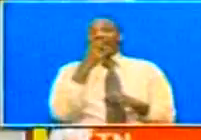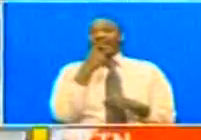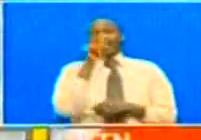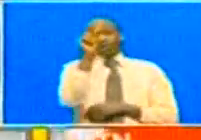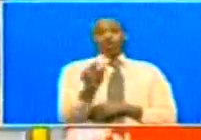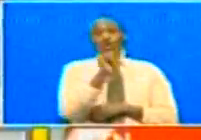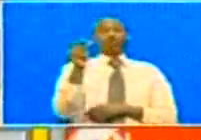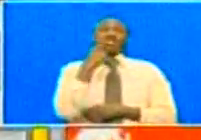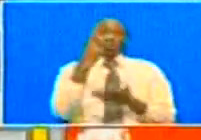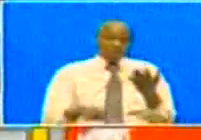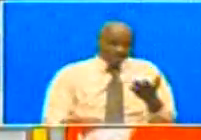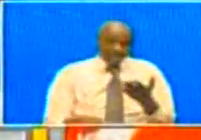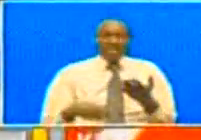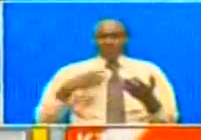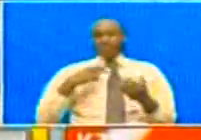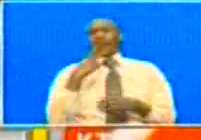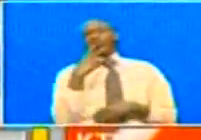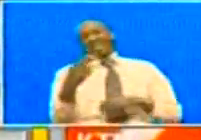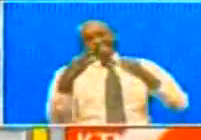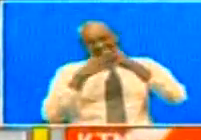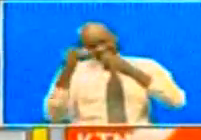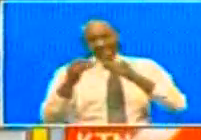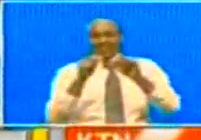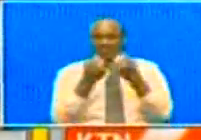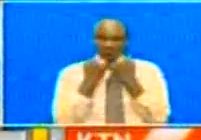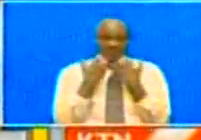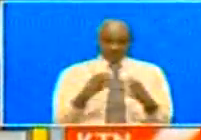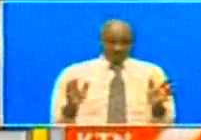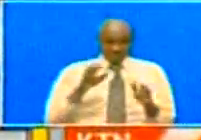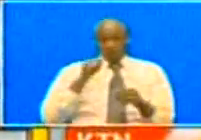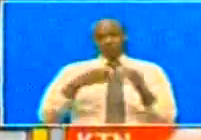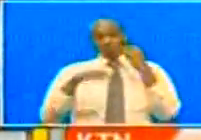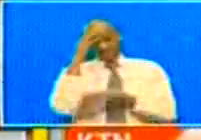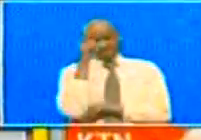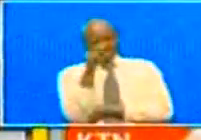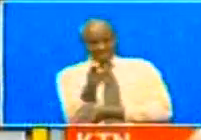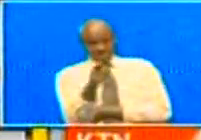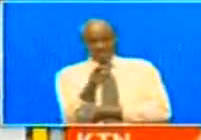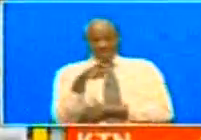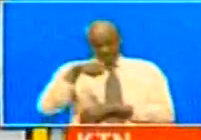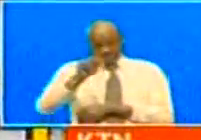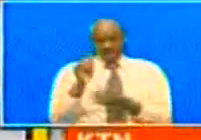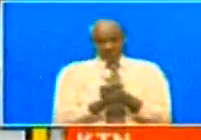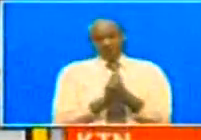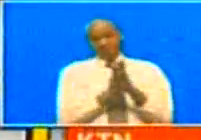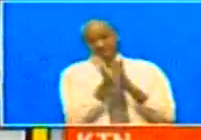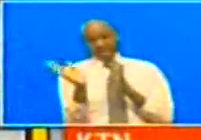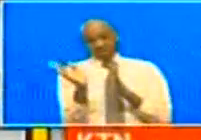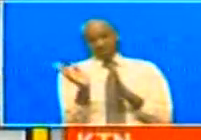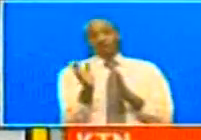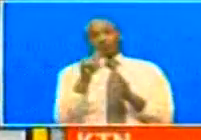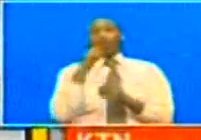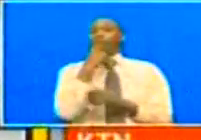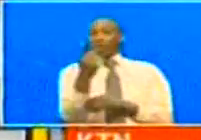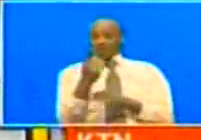Mwekundu, kadri watu 280 wameokolewa kutoka chuo hicho ambacho ni tawi la chuo kikuu cha Moi. Ni